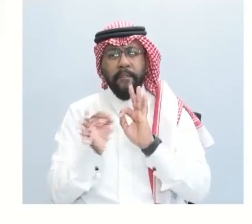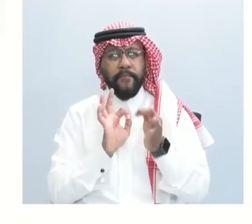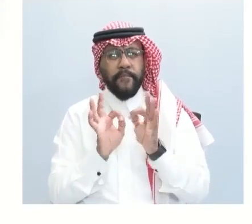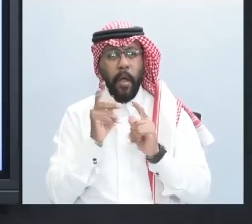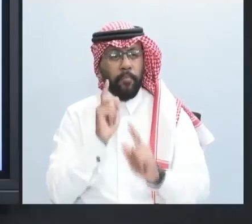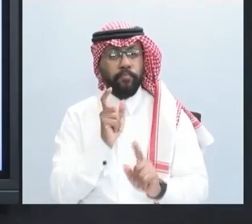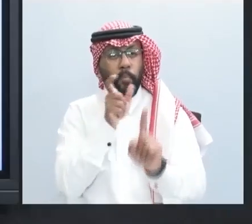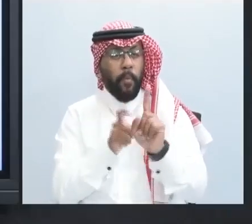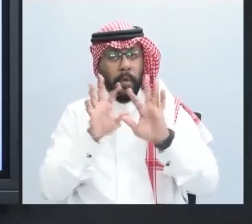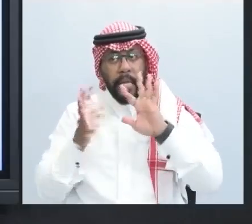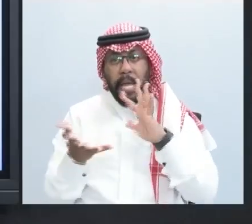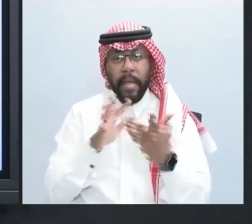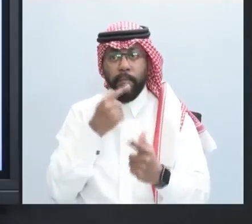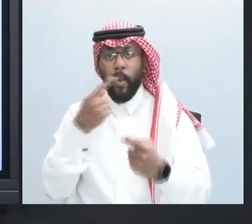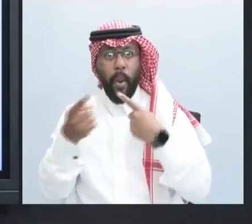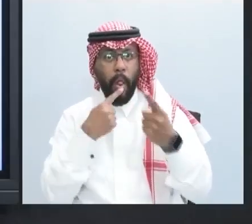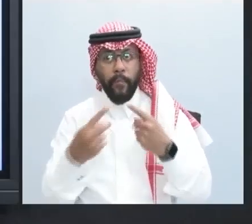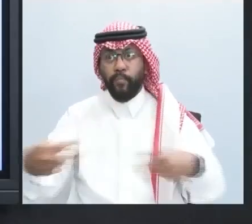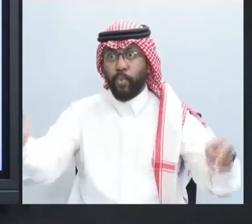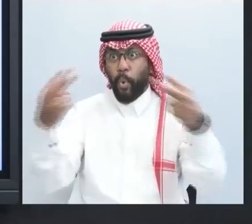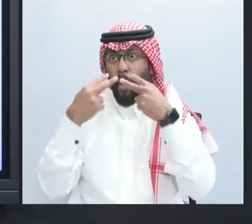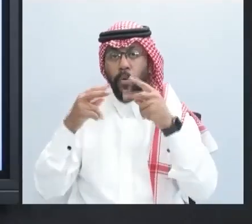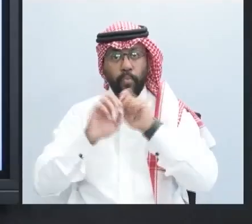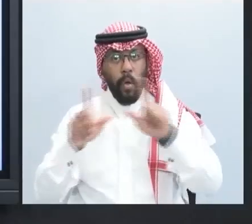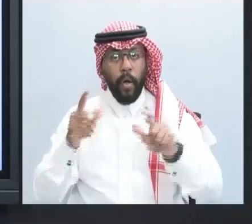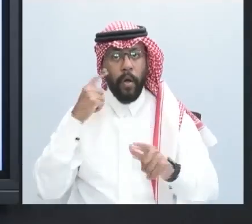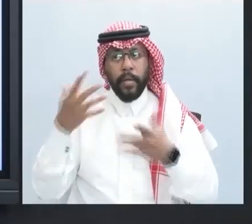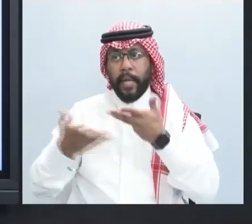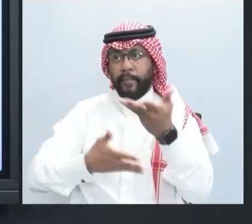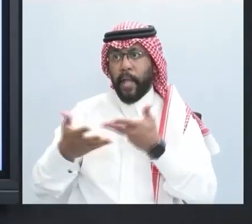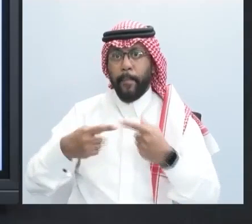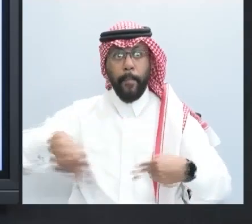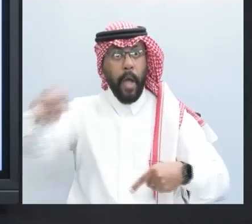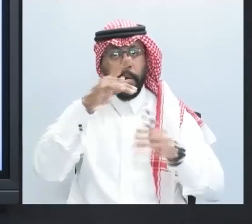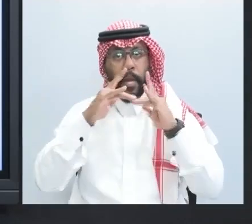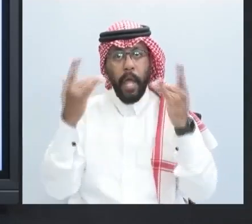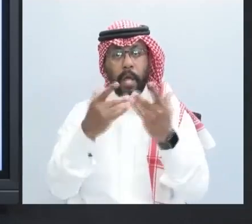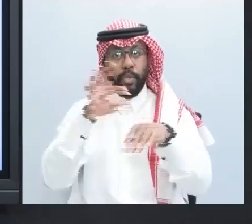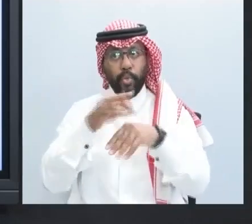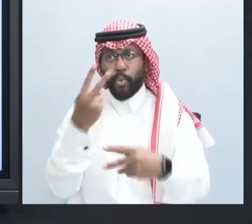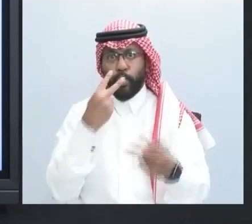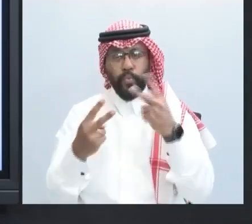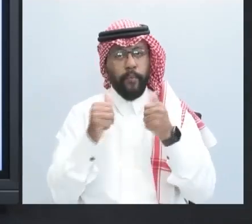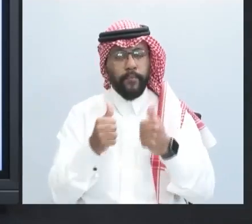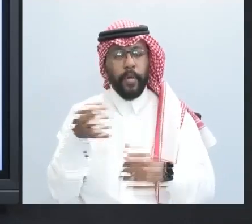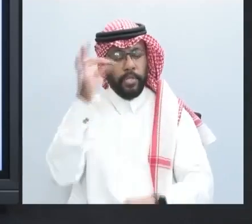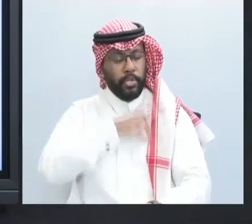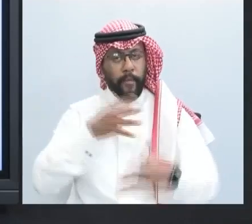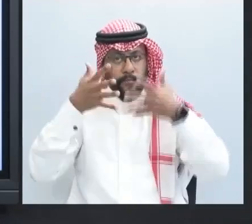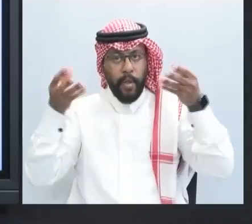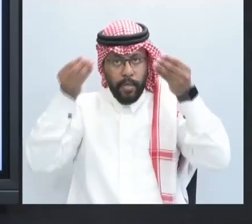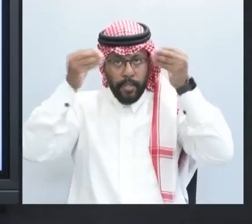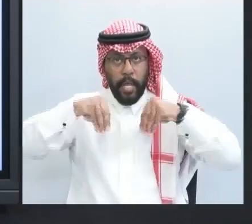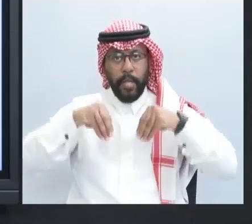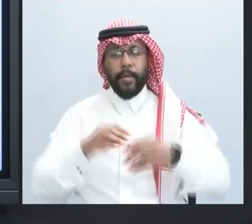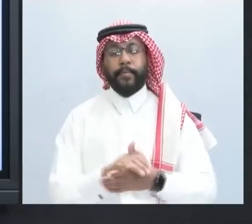وطريقه الالقاء ومحدثه الجمهور والاستماع وخطواته كيف التعامل ايضا مع جمهور من المستمعين اضافه الى الرصيد العلمي والزاد